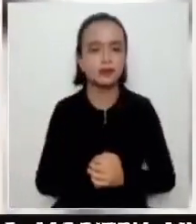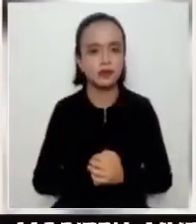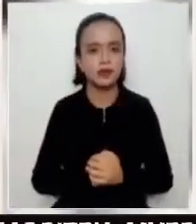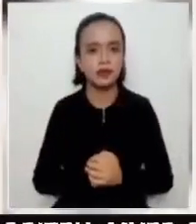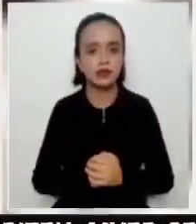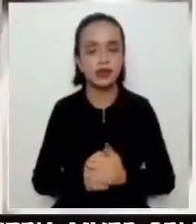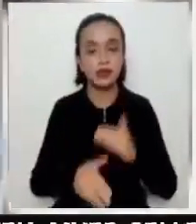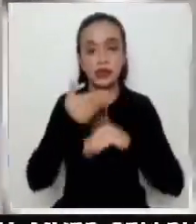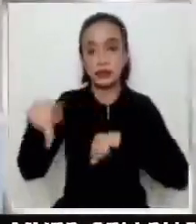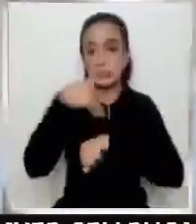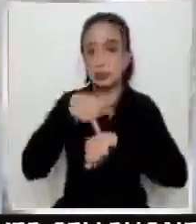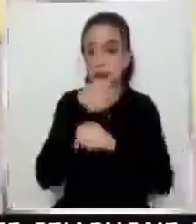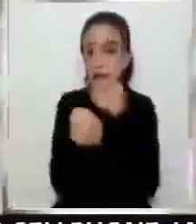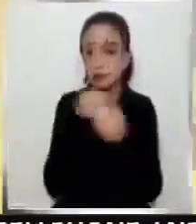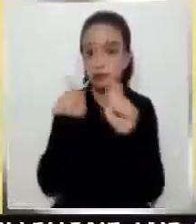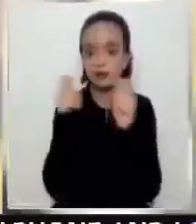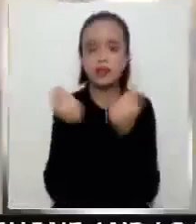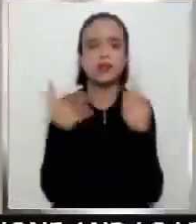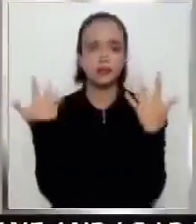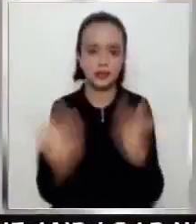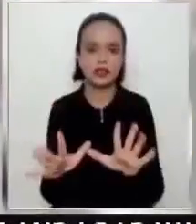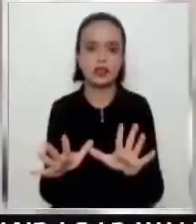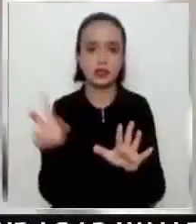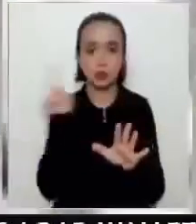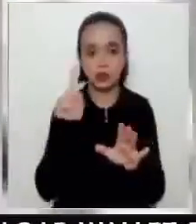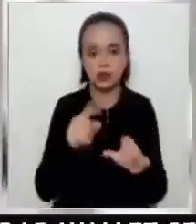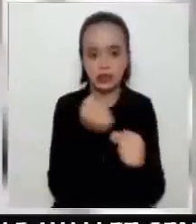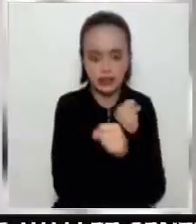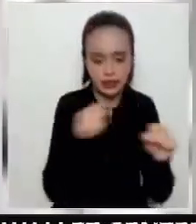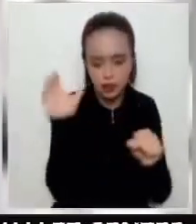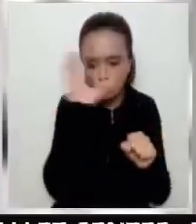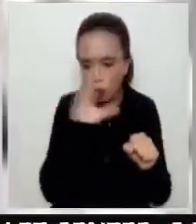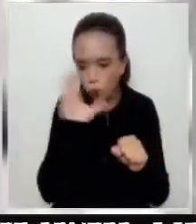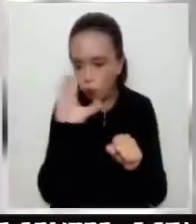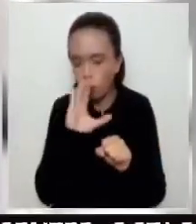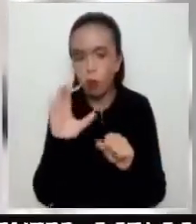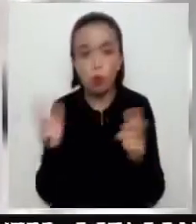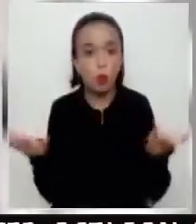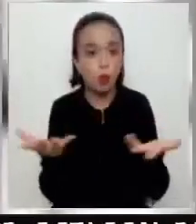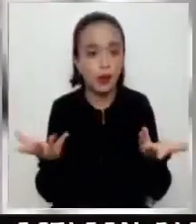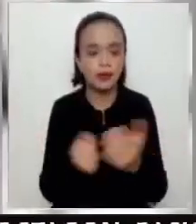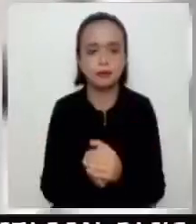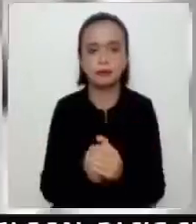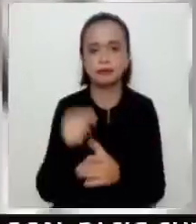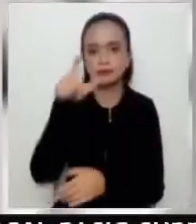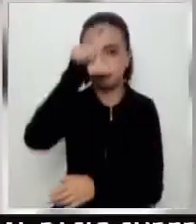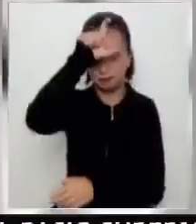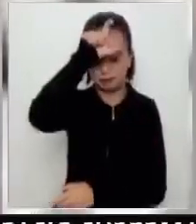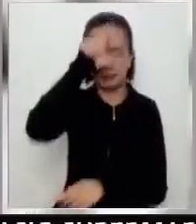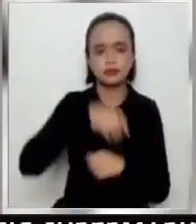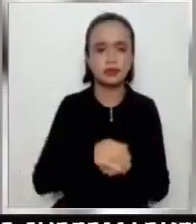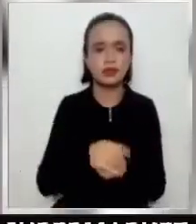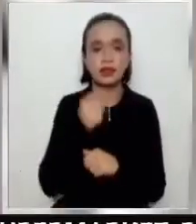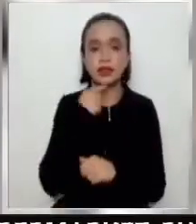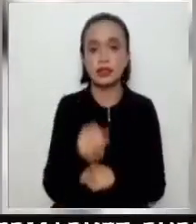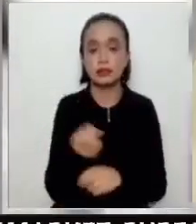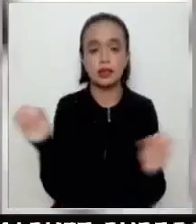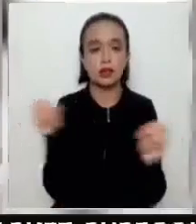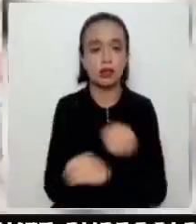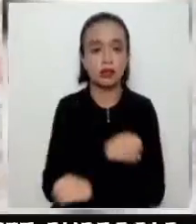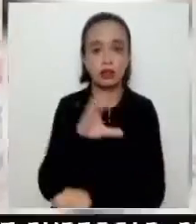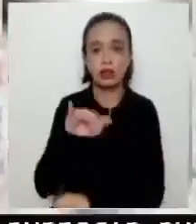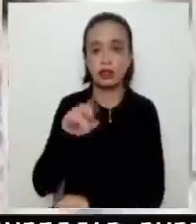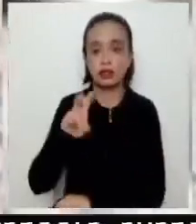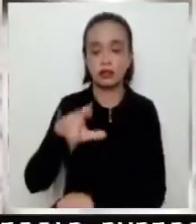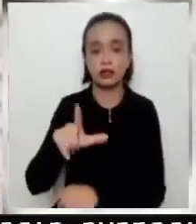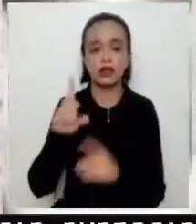Team, tinapos na rin ang isinagawang search, rescue and retrieval operation sa Diaman, Turkey. Ayon sa Office of the Civil Defense, may 10 survivor